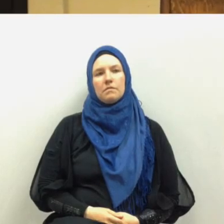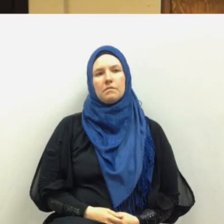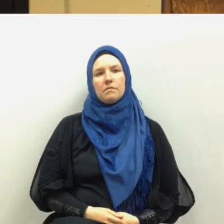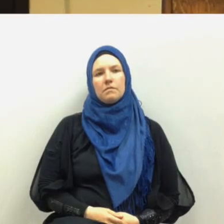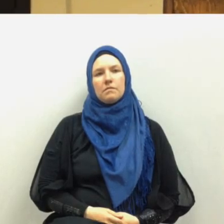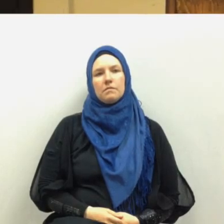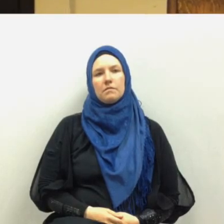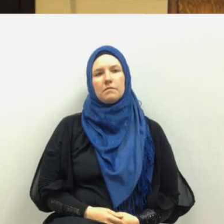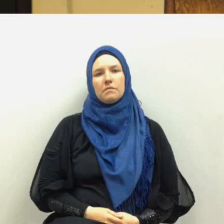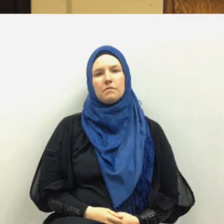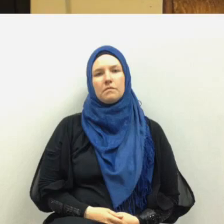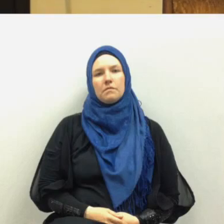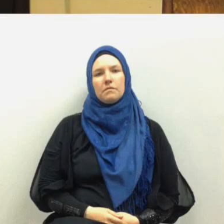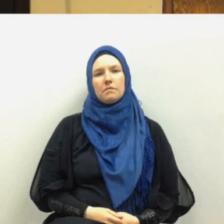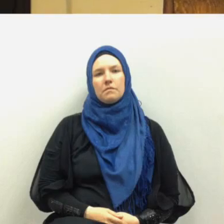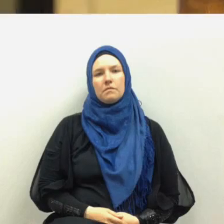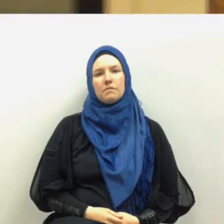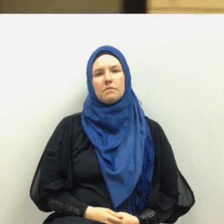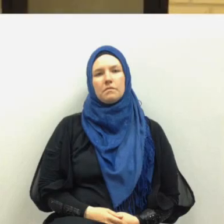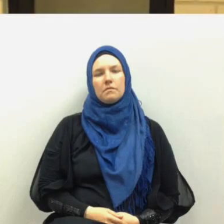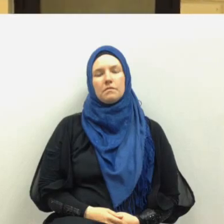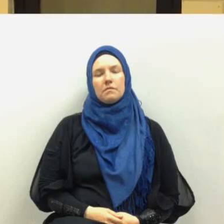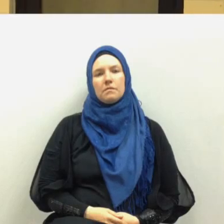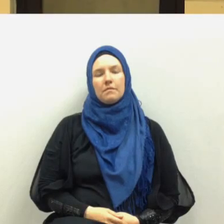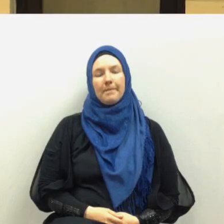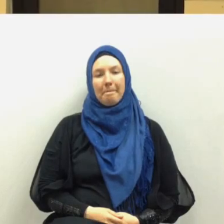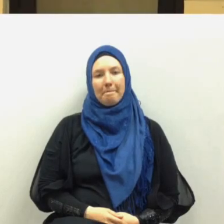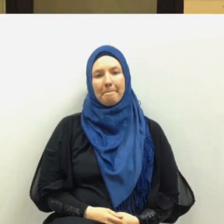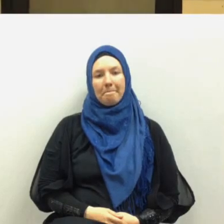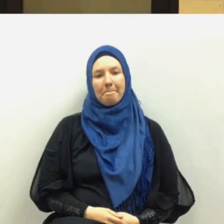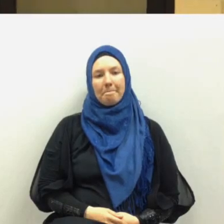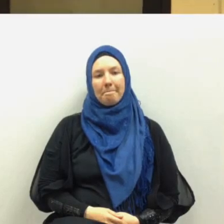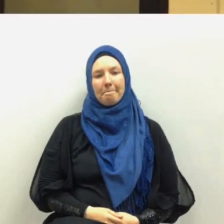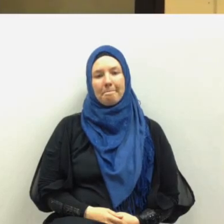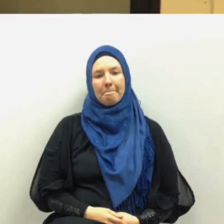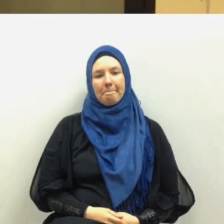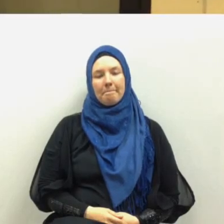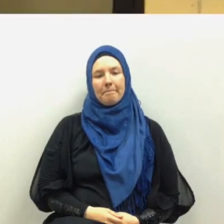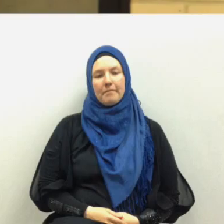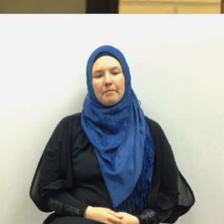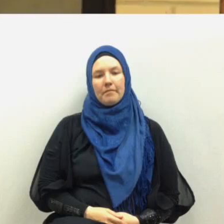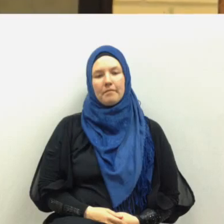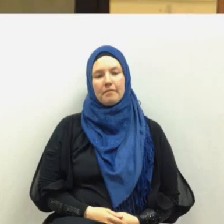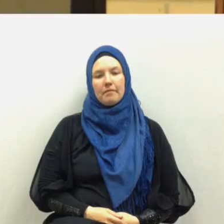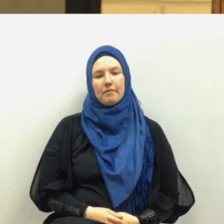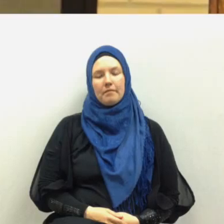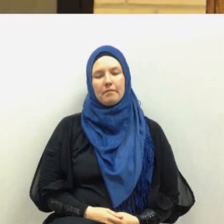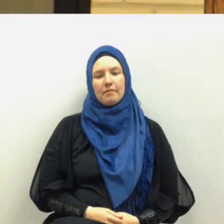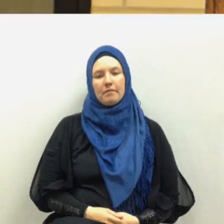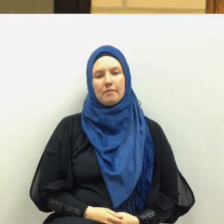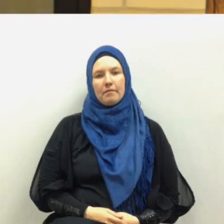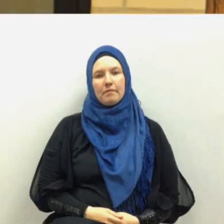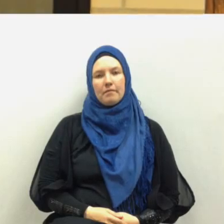أحينا على سنته وآمتنا على ملته وحشرنا تحت لوائه وأوردنا حوضه